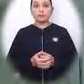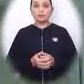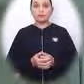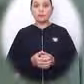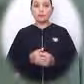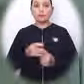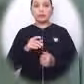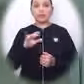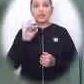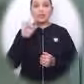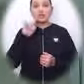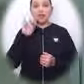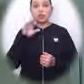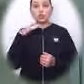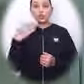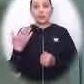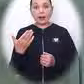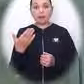С изнаночной стороны